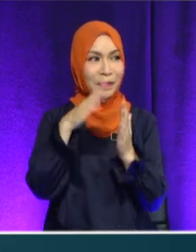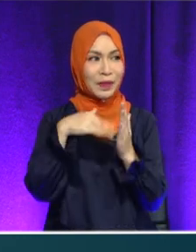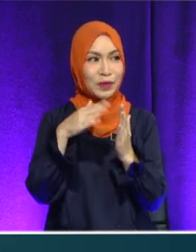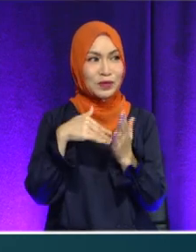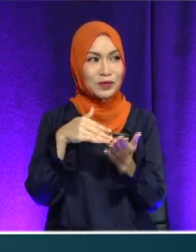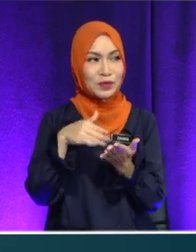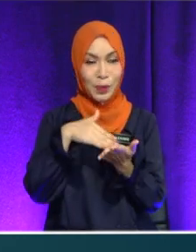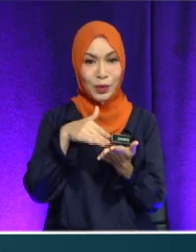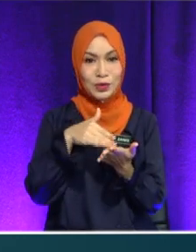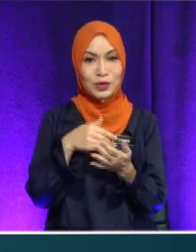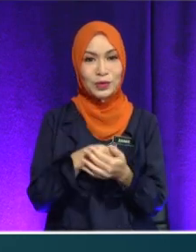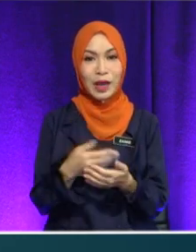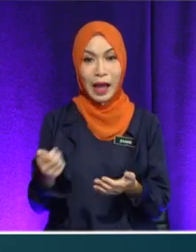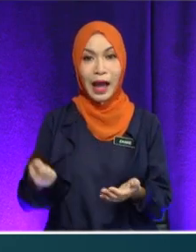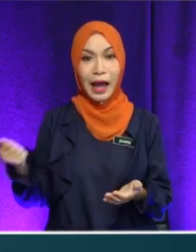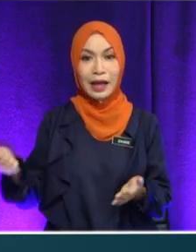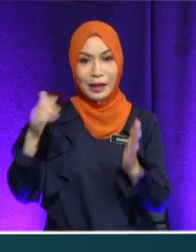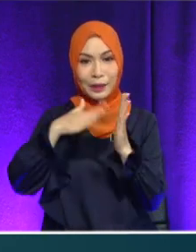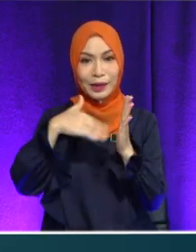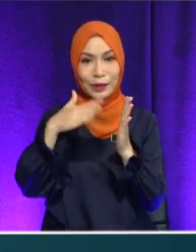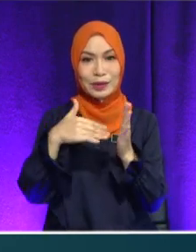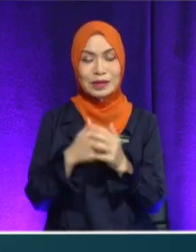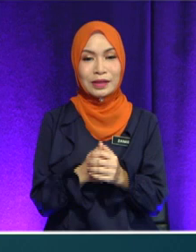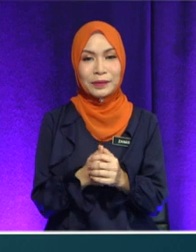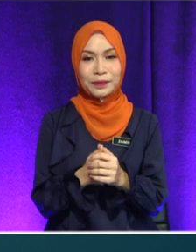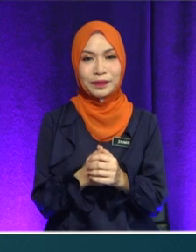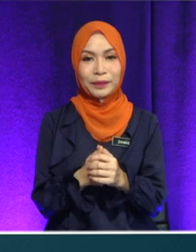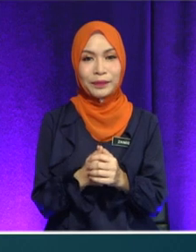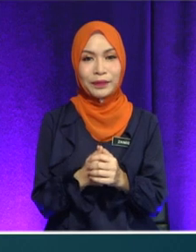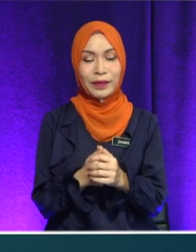mudah kalau kita menggunakan lukisannya berkaitan dengan